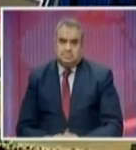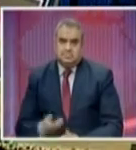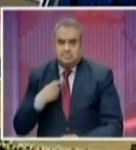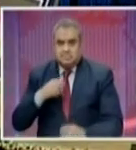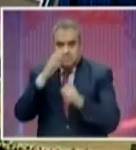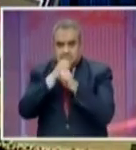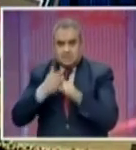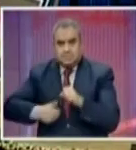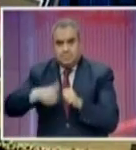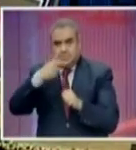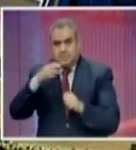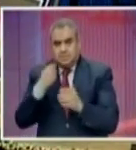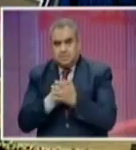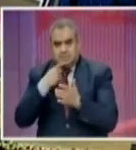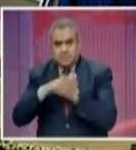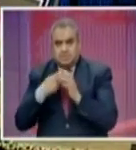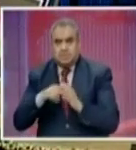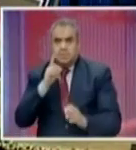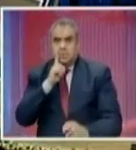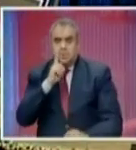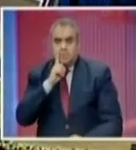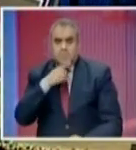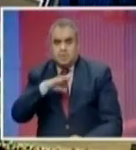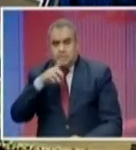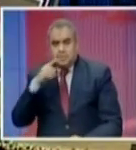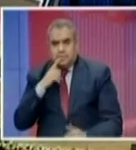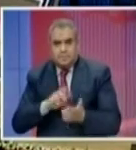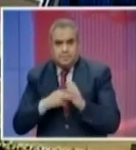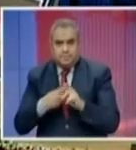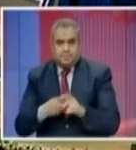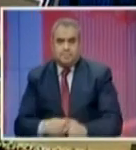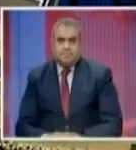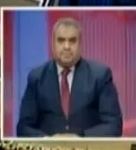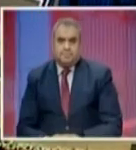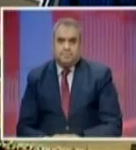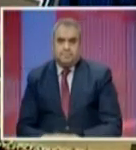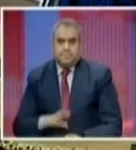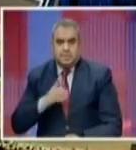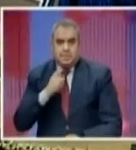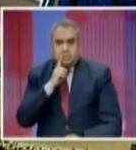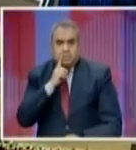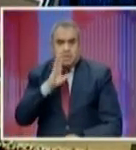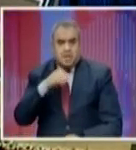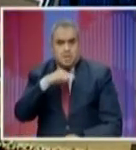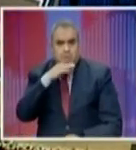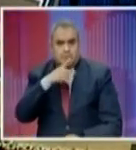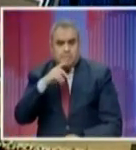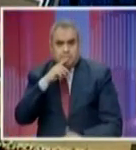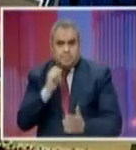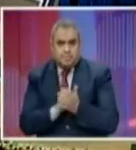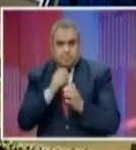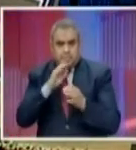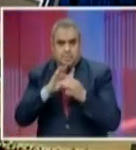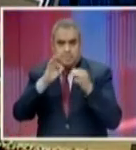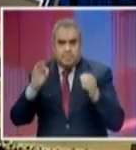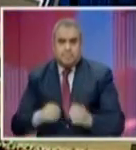النجاح عادة بيكون وراه أم وأب أو أم و أو أم أو أب، ولكن ساعات بتكون